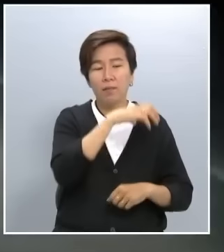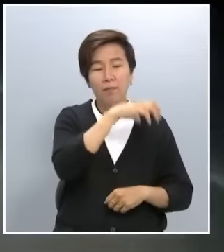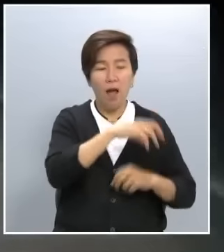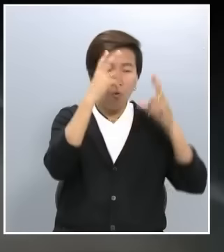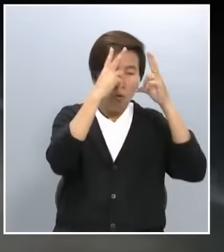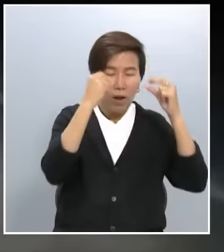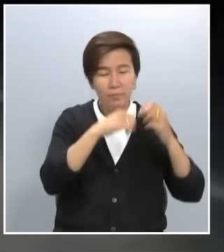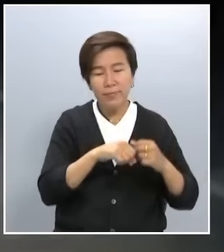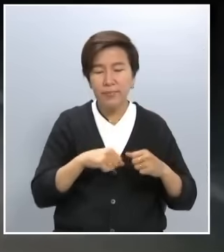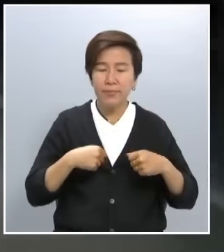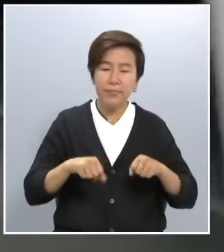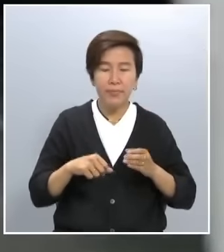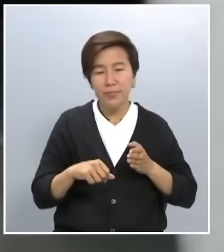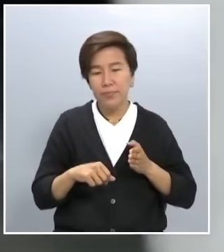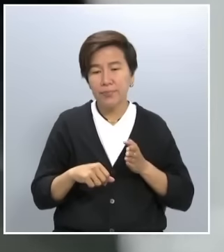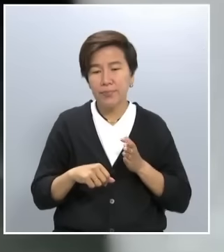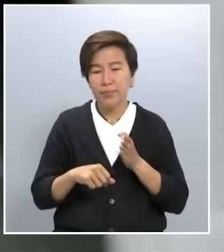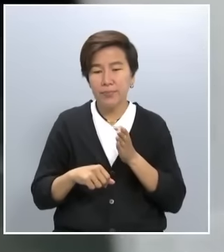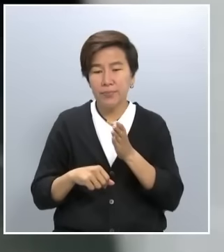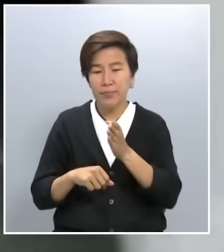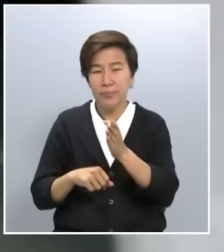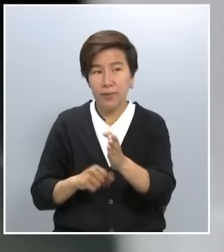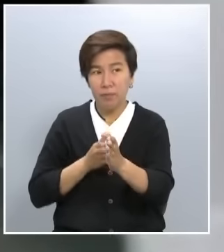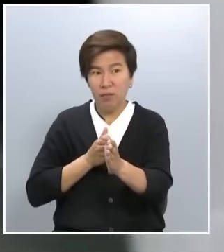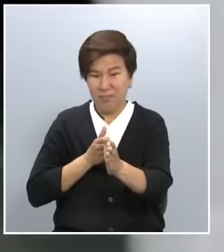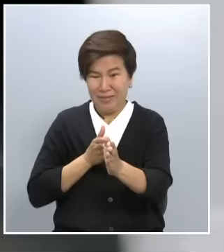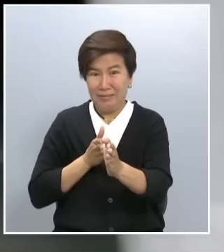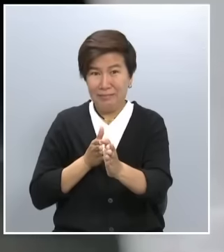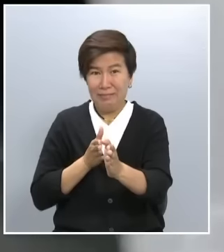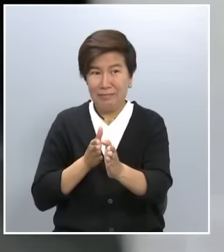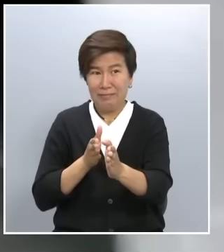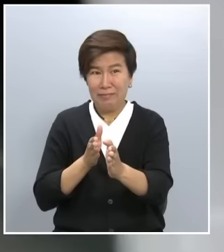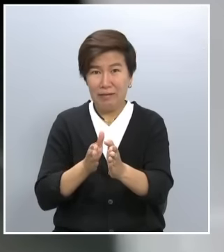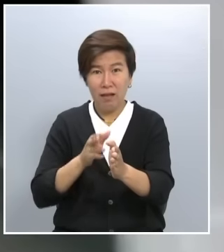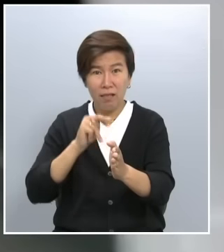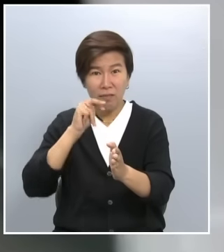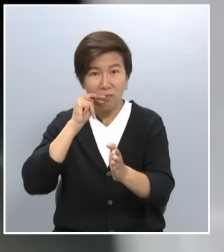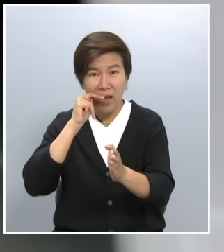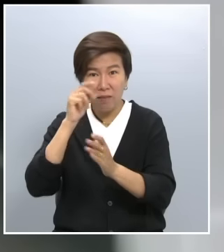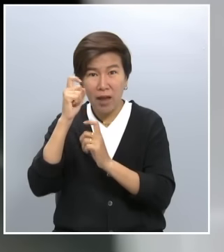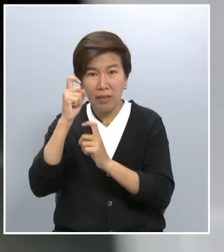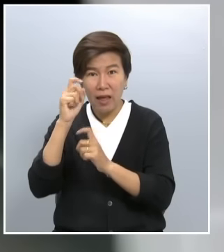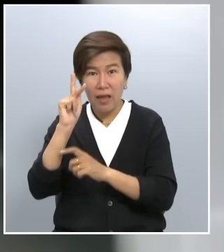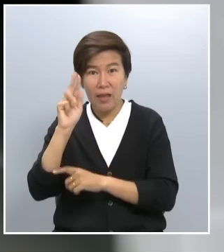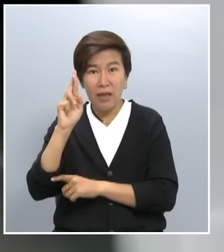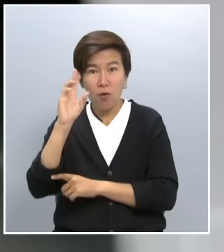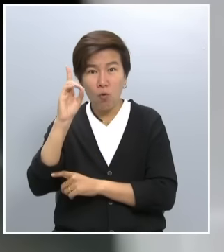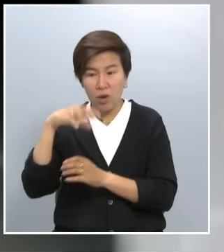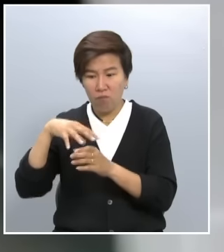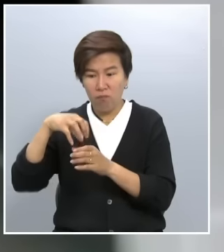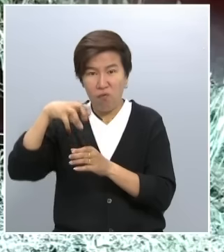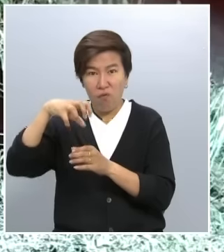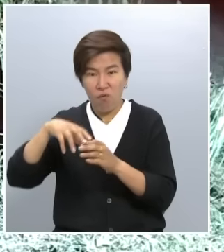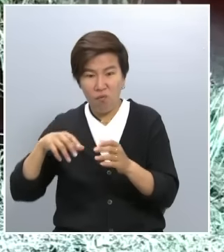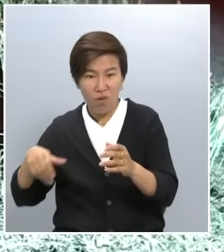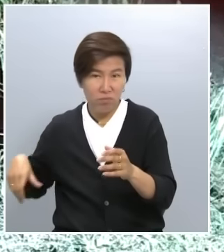มาณ1 กิโลเมตรปรากฏว่ามีคนร้ายตามประกบอยู่ด้านขวาสาดน้ำกรดรถของเธอเสียหลักนะคะตกไปข้างถนนเธอเ